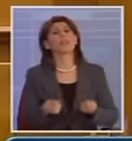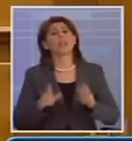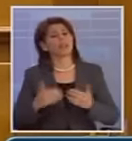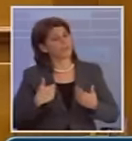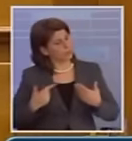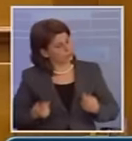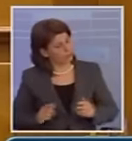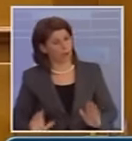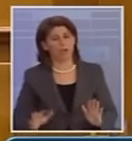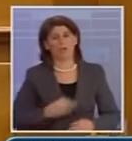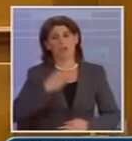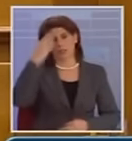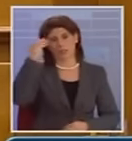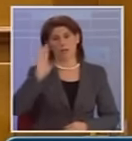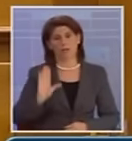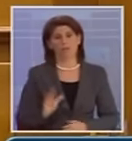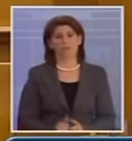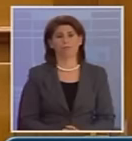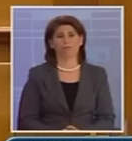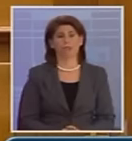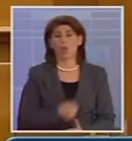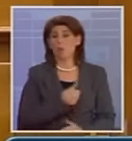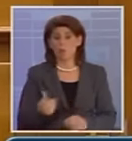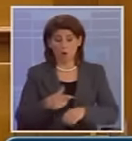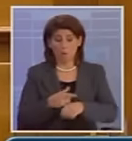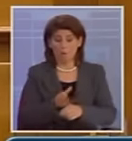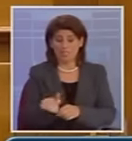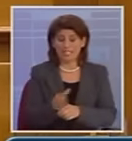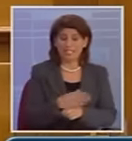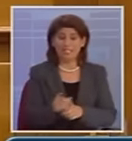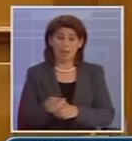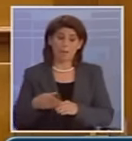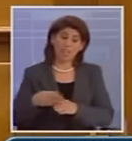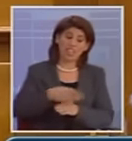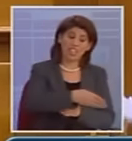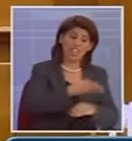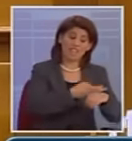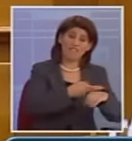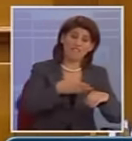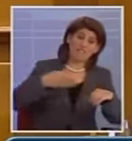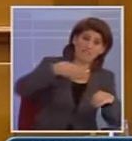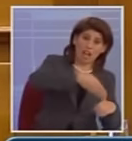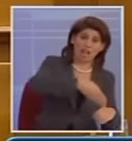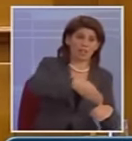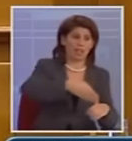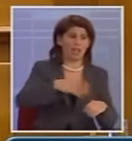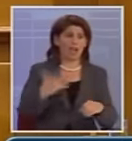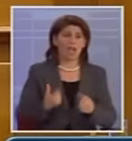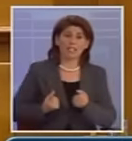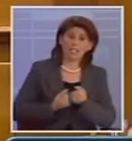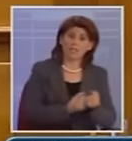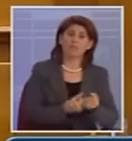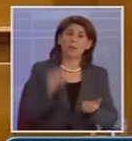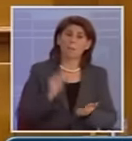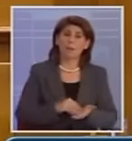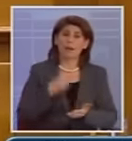κάνουμε, κύριε Τσίπρα. Φτάνει η πηξίδα σας να μην δείχνει τα βράχια. Αν σας στηρίζουμε, σας το